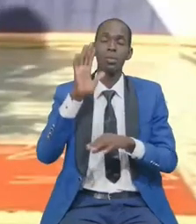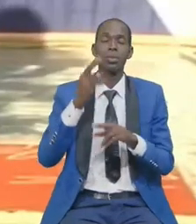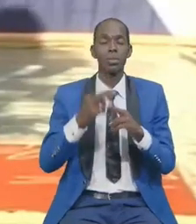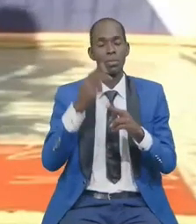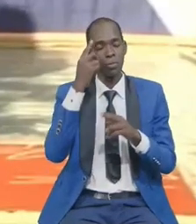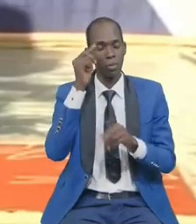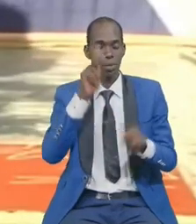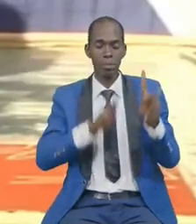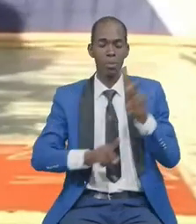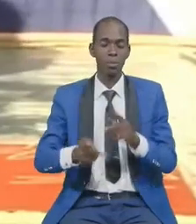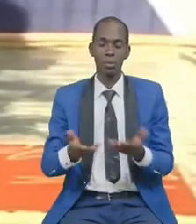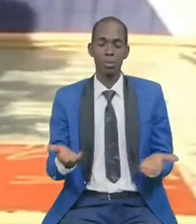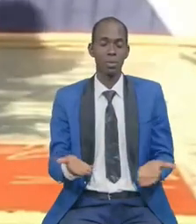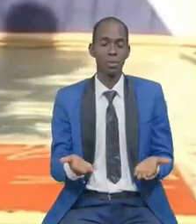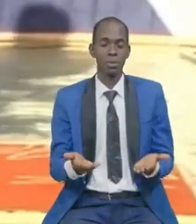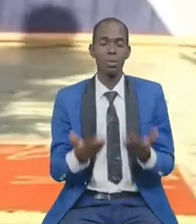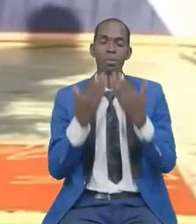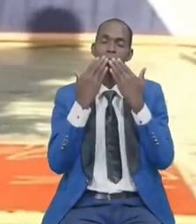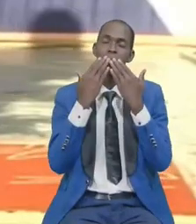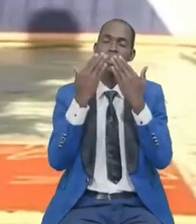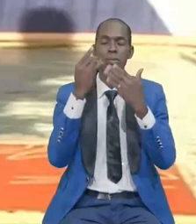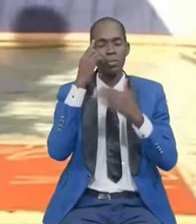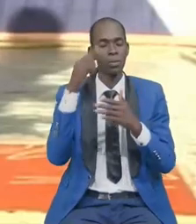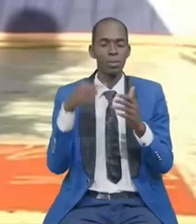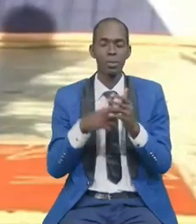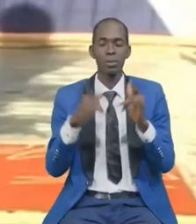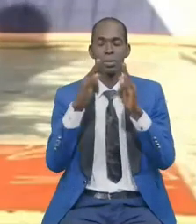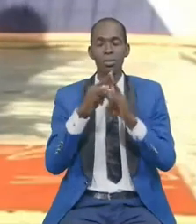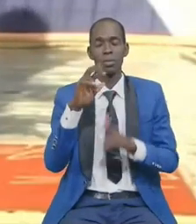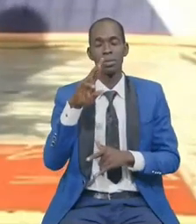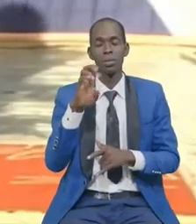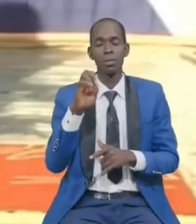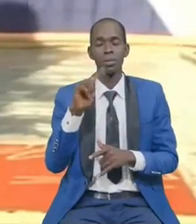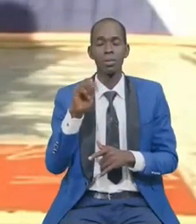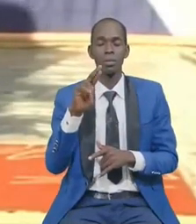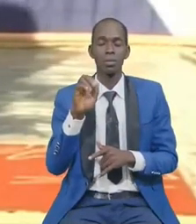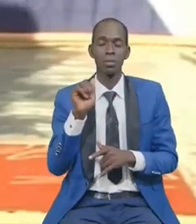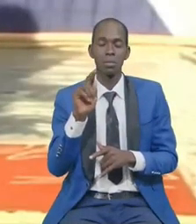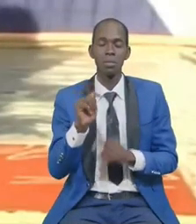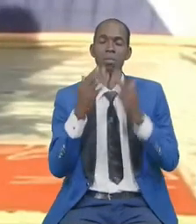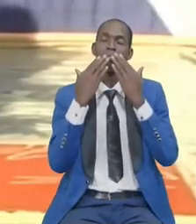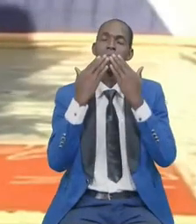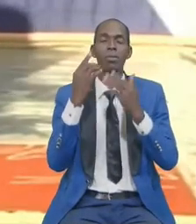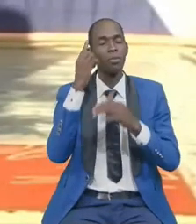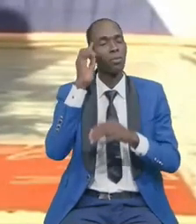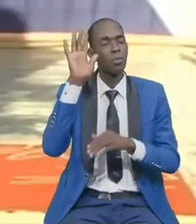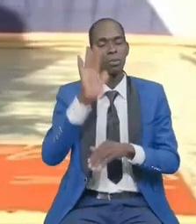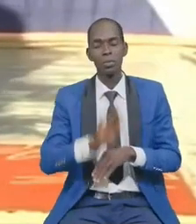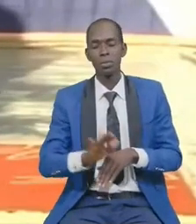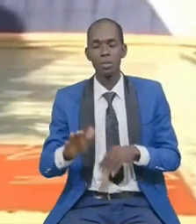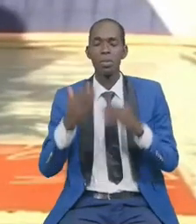peuple. Merci pour cette retraite et merci pour tes enfants. Merci pour les